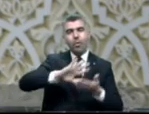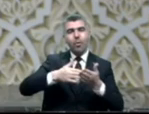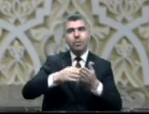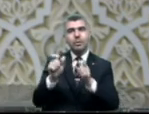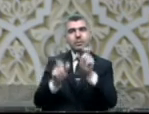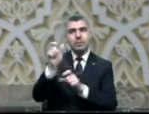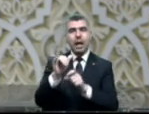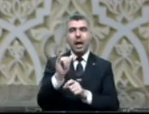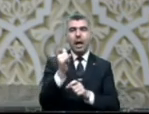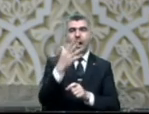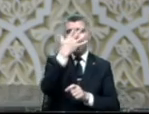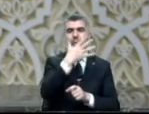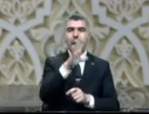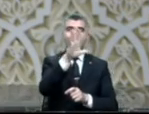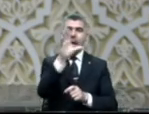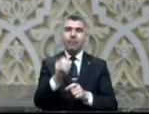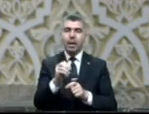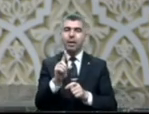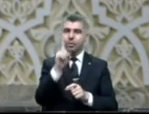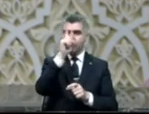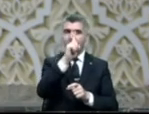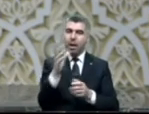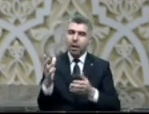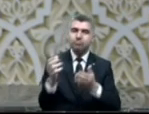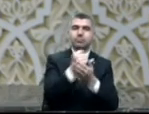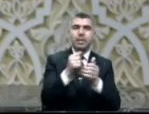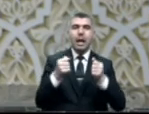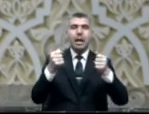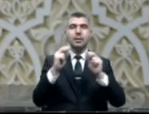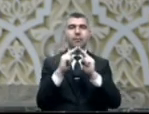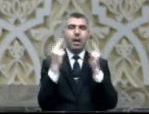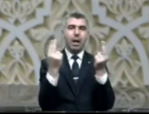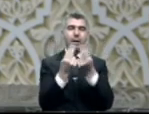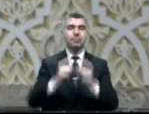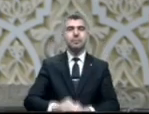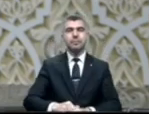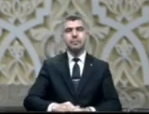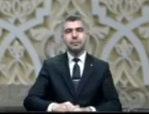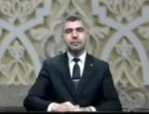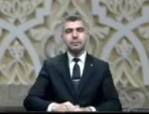الجماهير العربية والإفريقية العريضة في بلوغه نهائي كأس العالم.